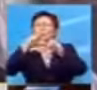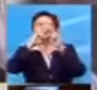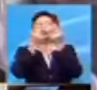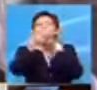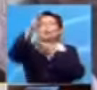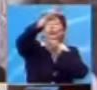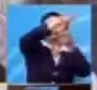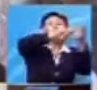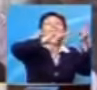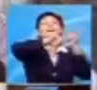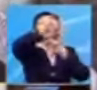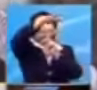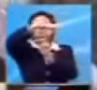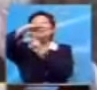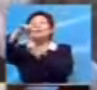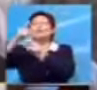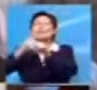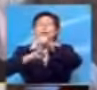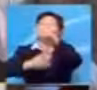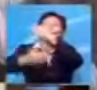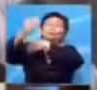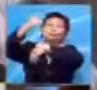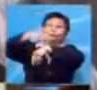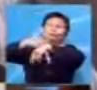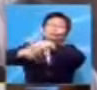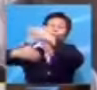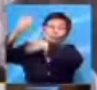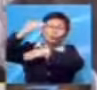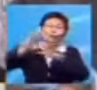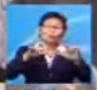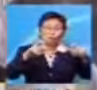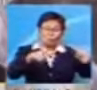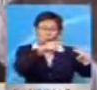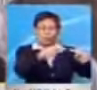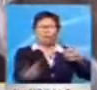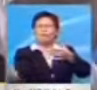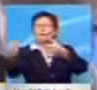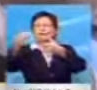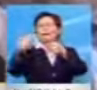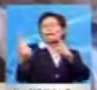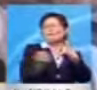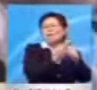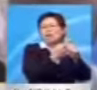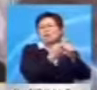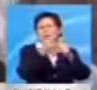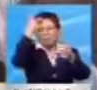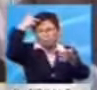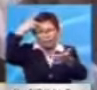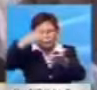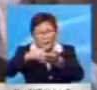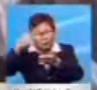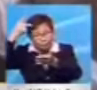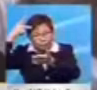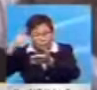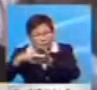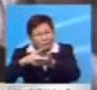udara pada masa itu dan beliau juga merupakan kumpulan pertama yang menyertai unit pengesan